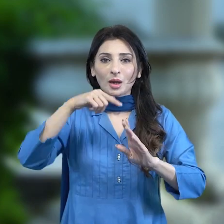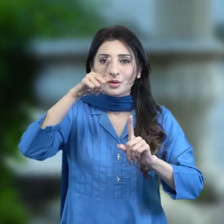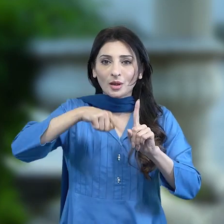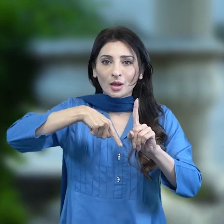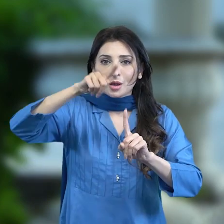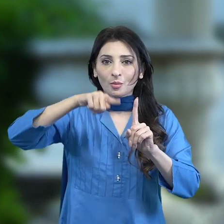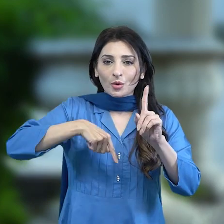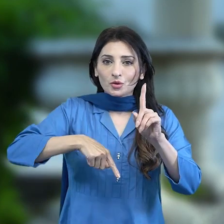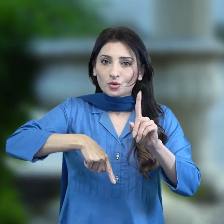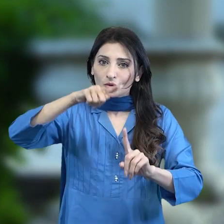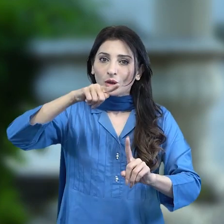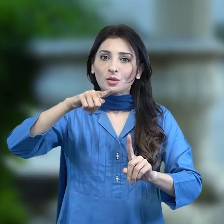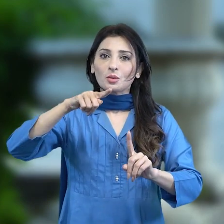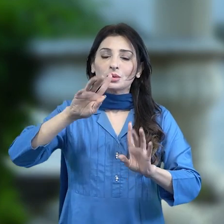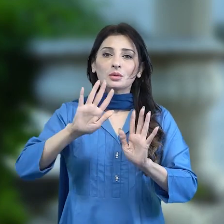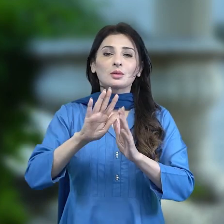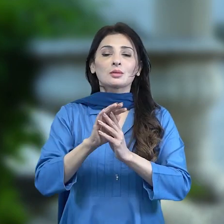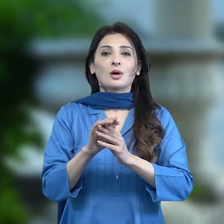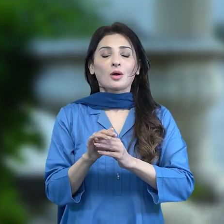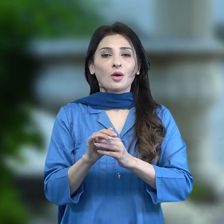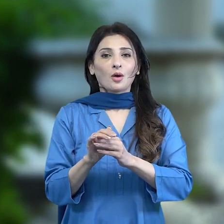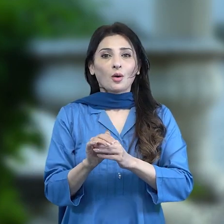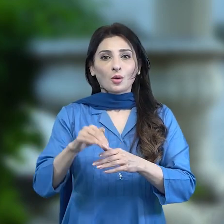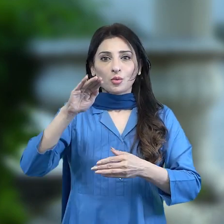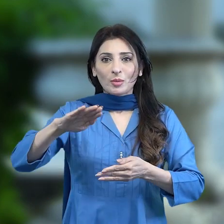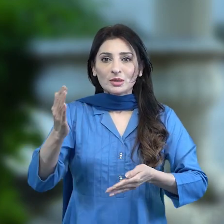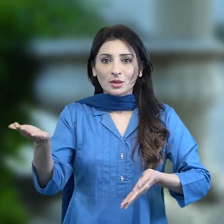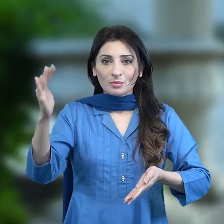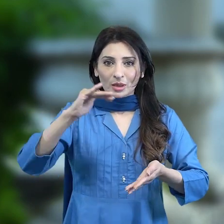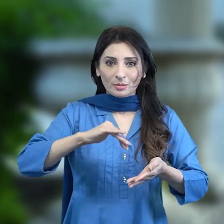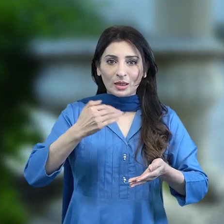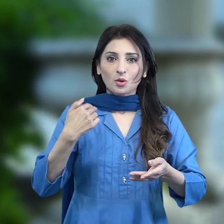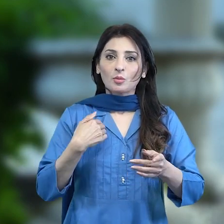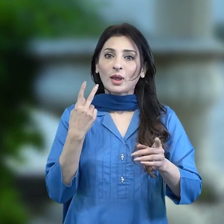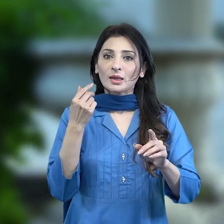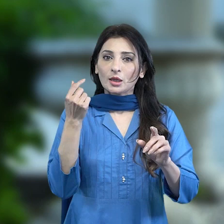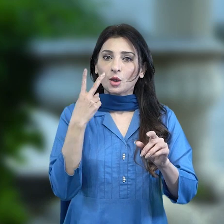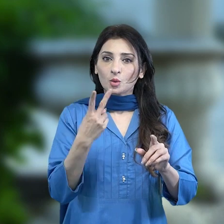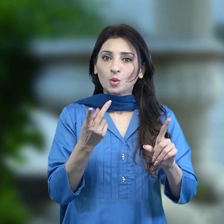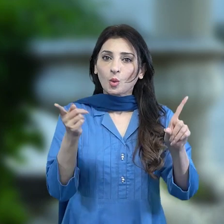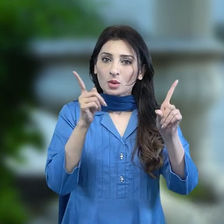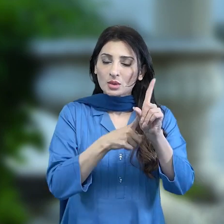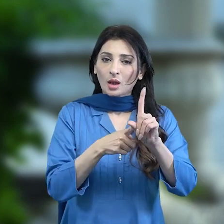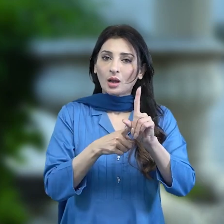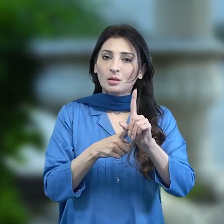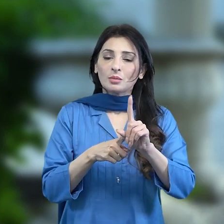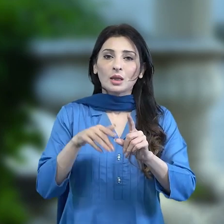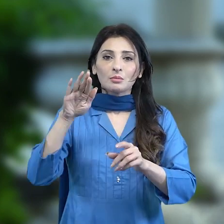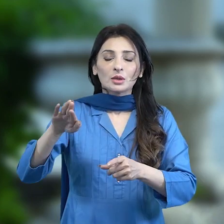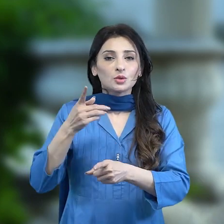था। तो ये सारी प्रॉब्लम्स लेके जब वो मेरे पास आया और विदिन 2 इयर्स मैंने उसको